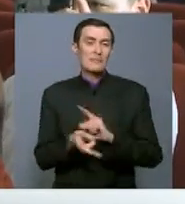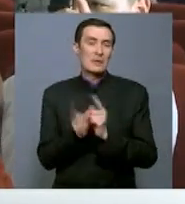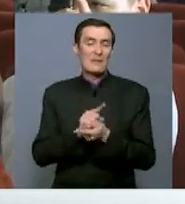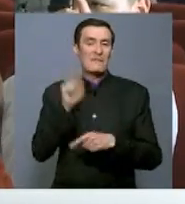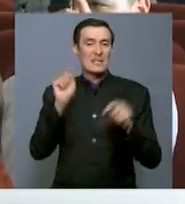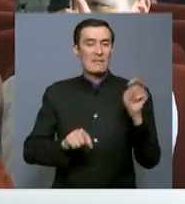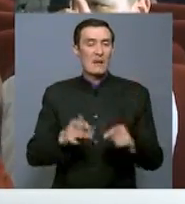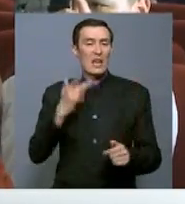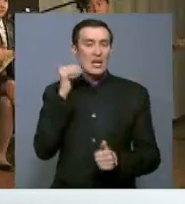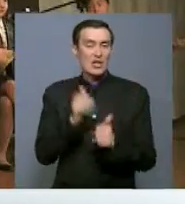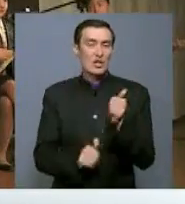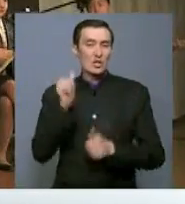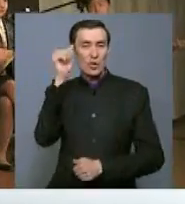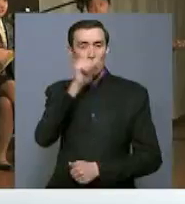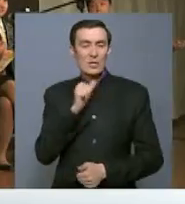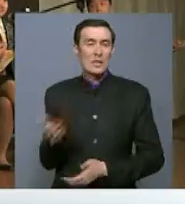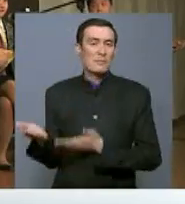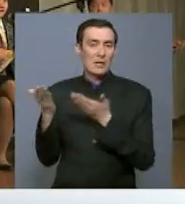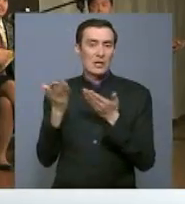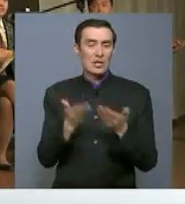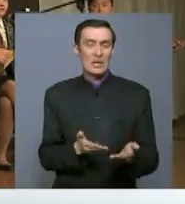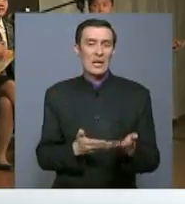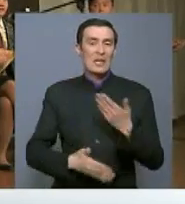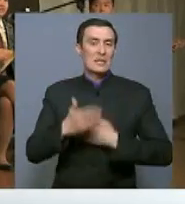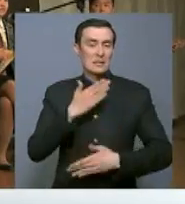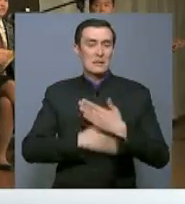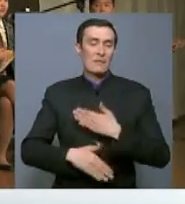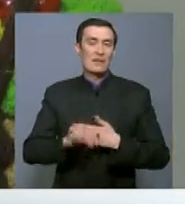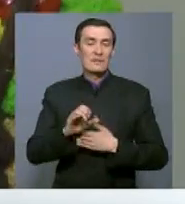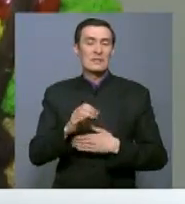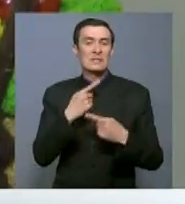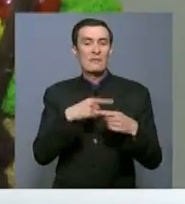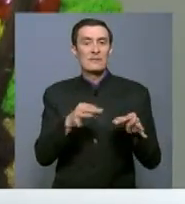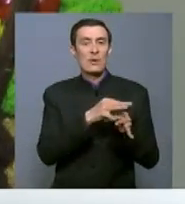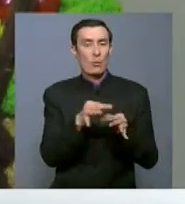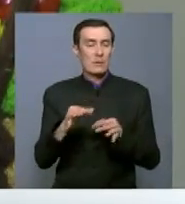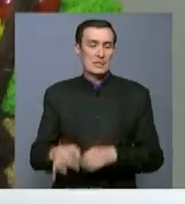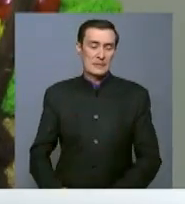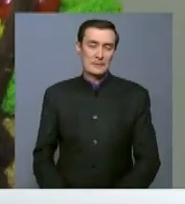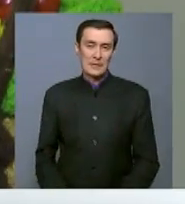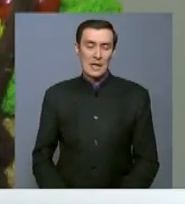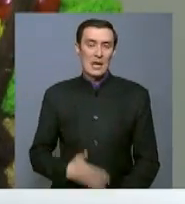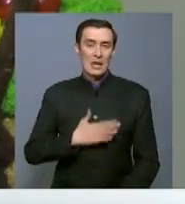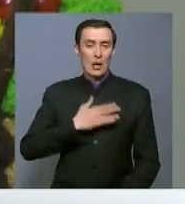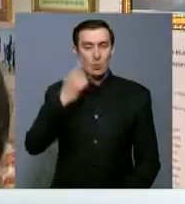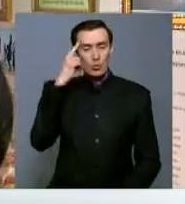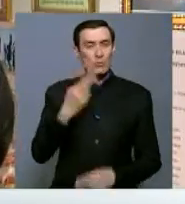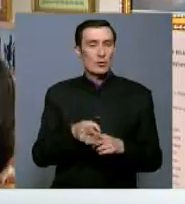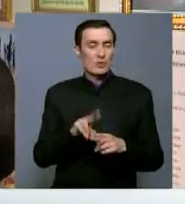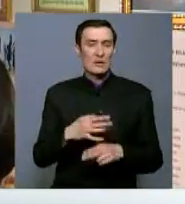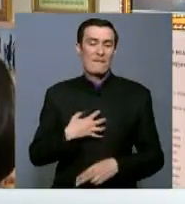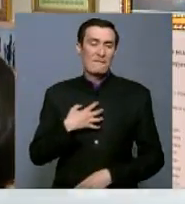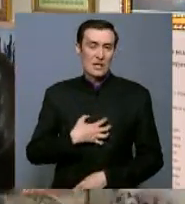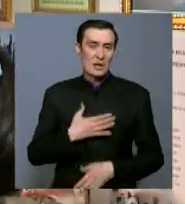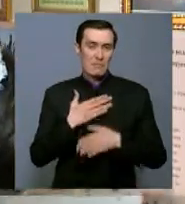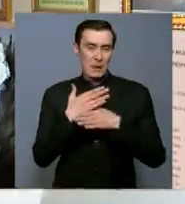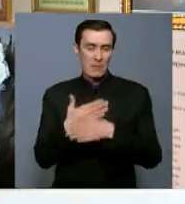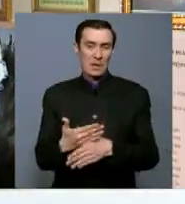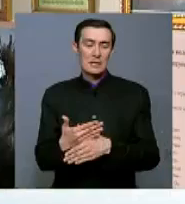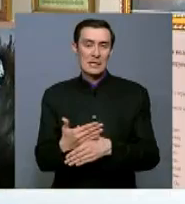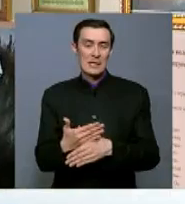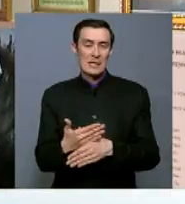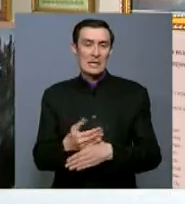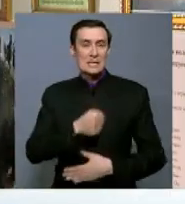фестиваль ежегодным и приглашать особенных детей со всей области. Я считаю, что это очень важно